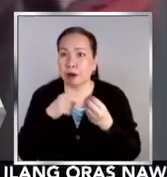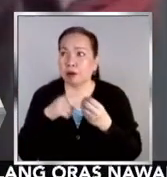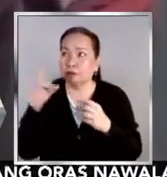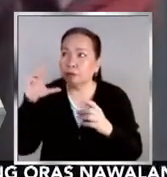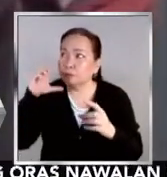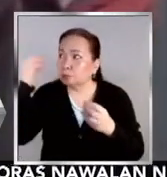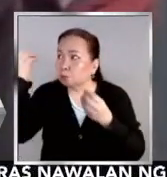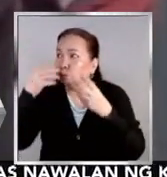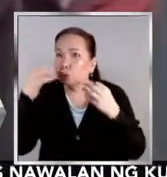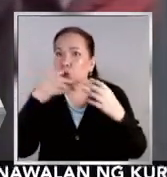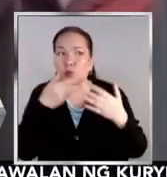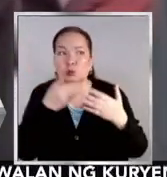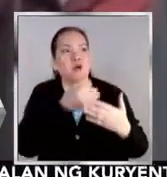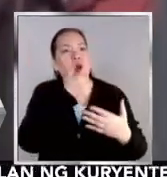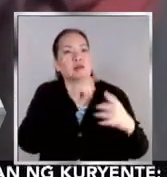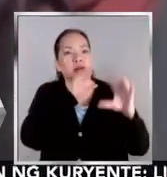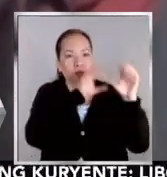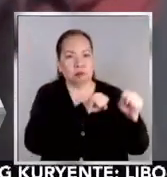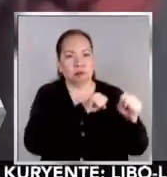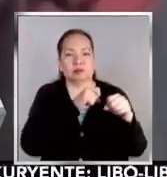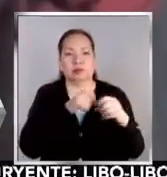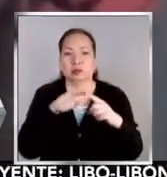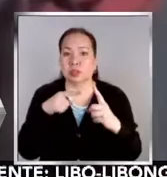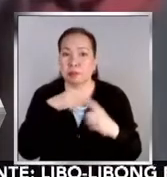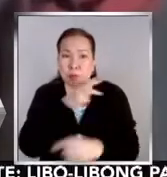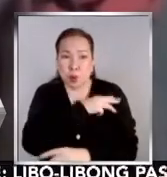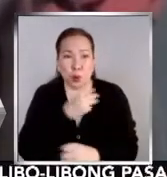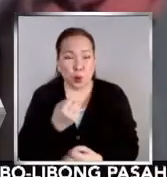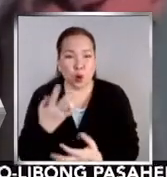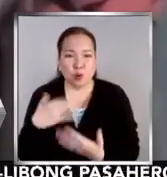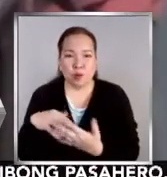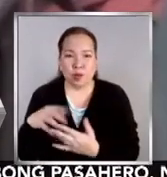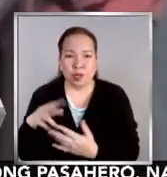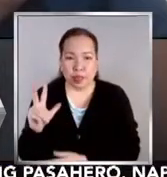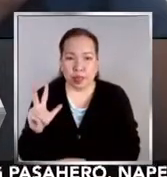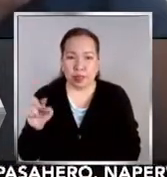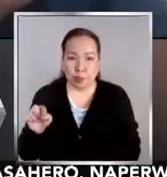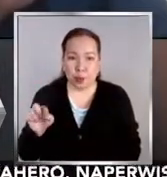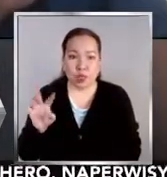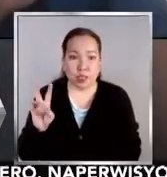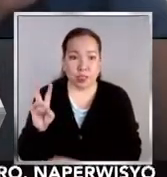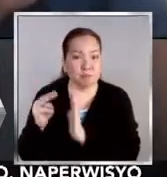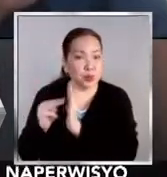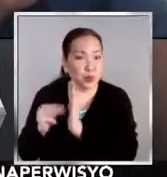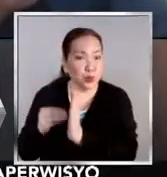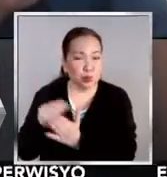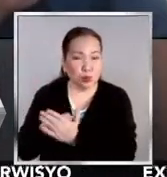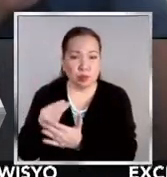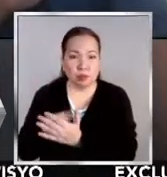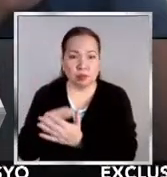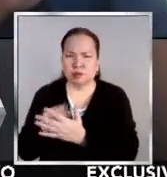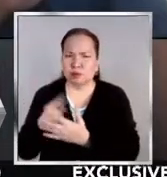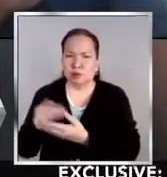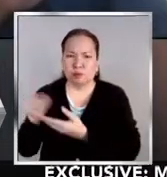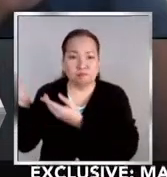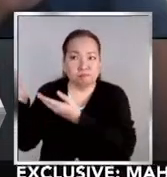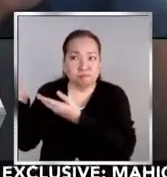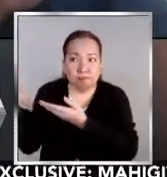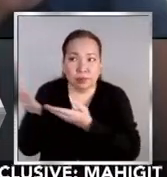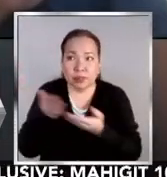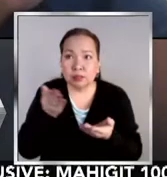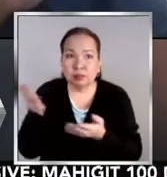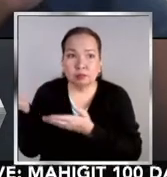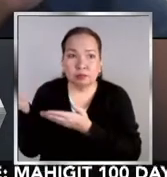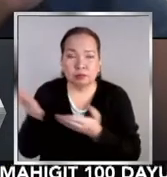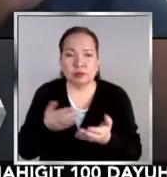bago sila. Ang marijuana nagkakalaga ng higit sa 3.7 million pesos. Siniship nila ito through yung